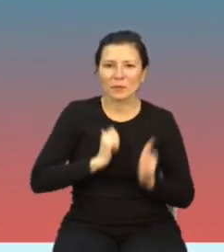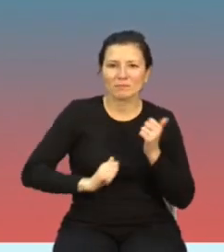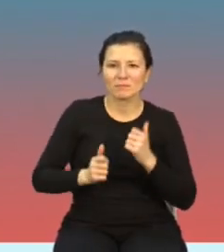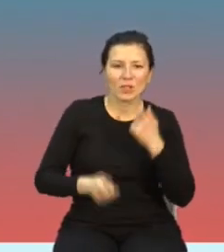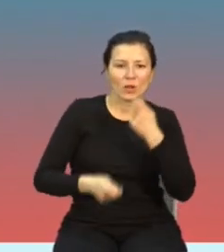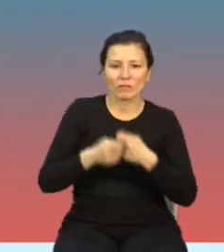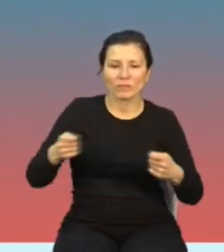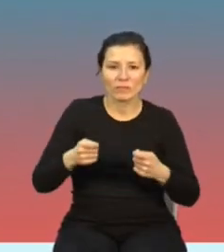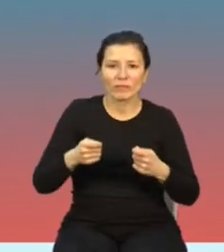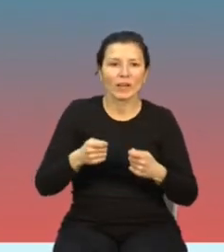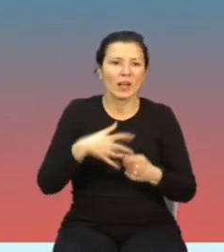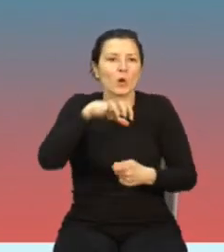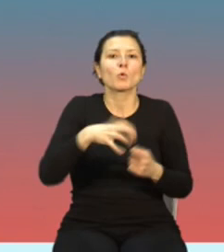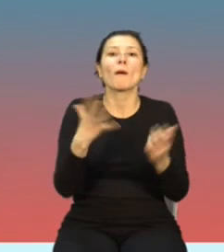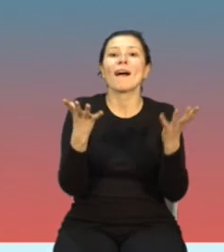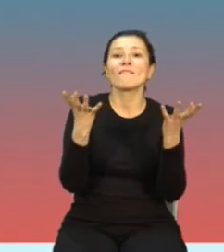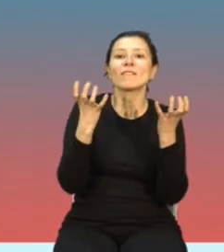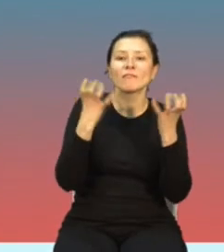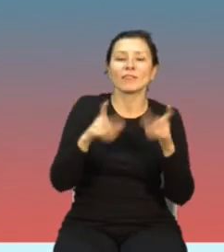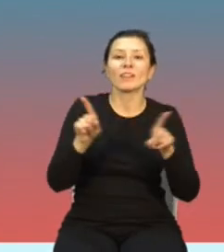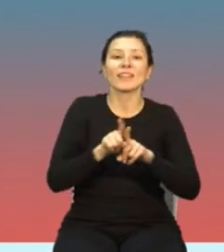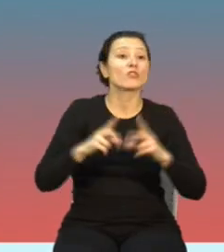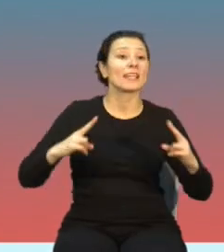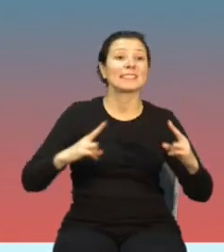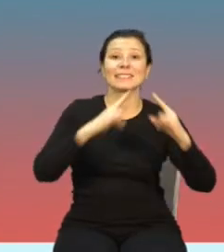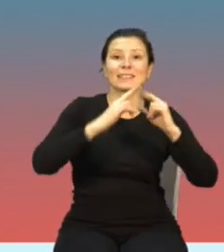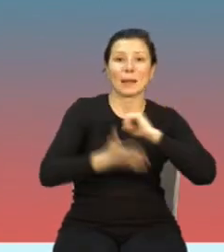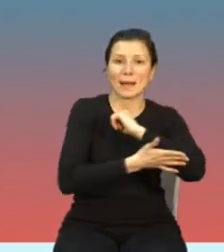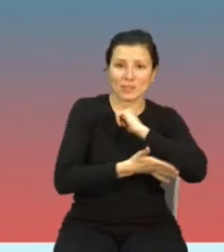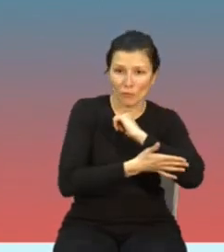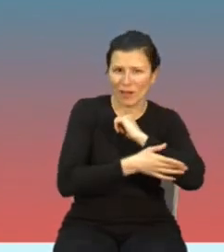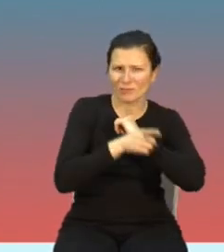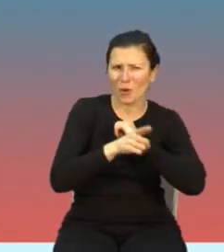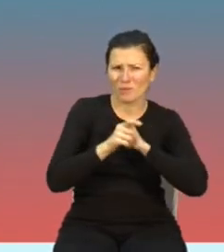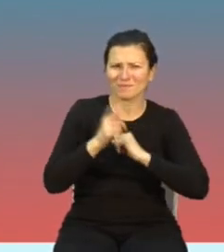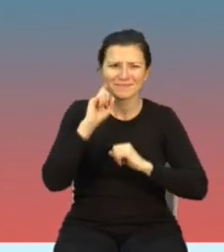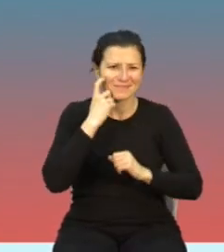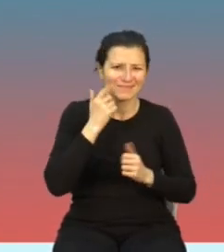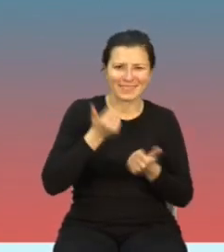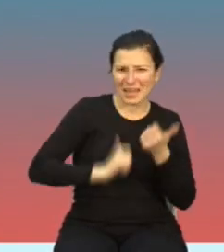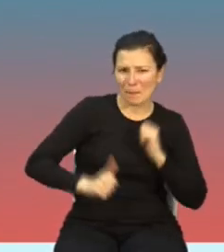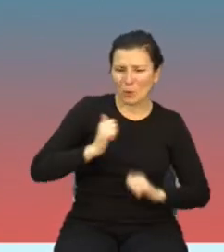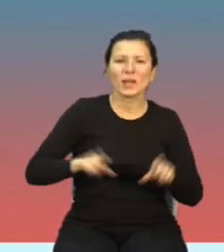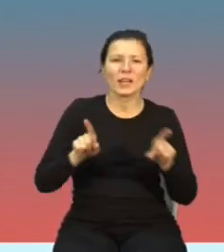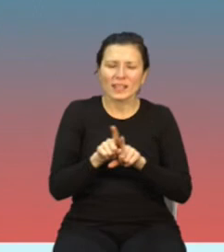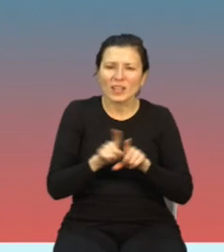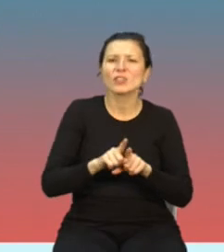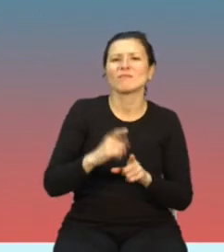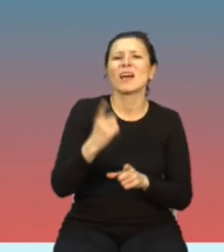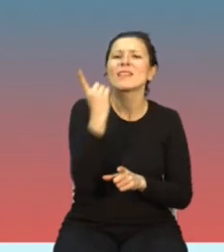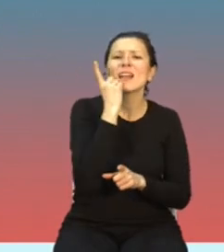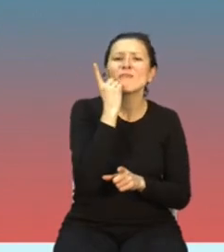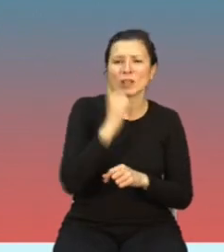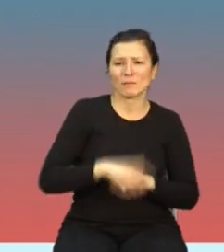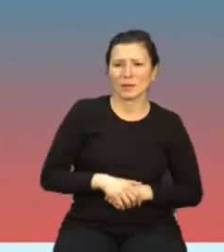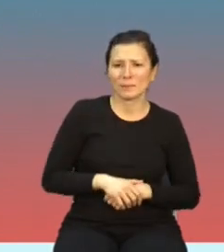rozwiązaniami typu Wi-Fi, stacjami bazowymi jako takimi i telefonią komórkowym, ponieważ jeżeli są jakiekolwiek pytania, najczęściej dotyczą